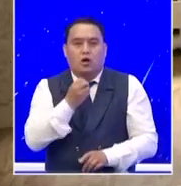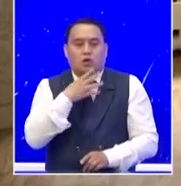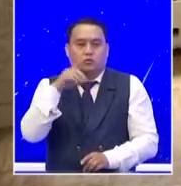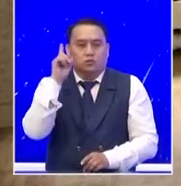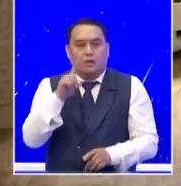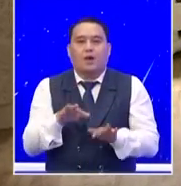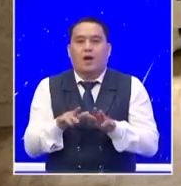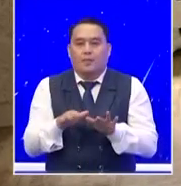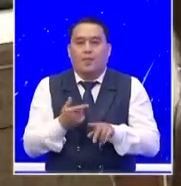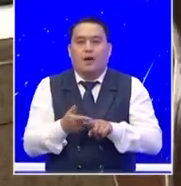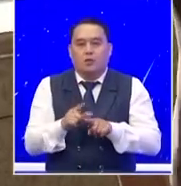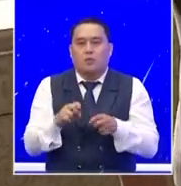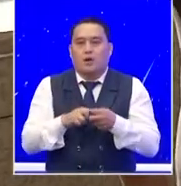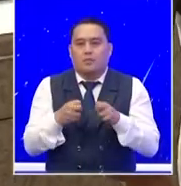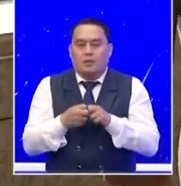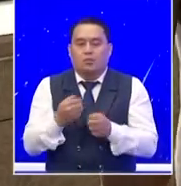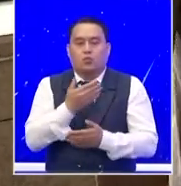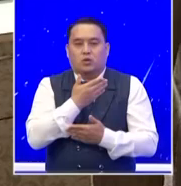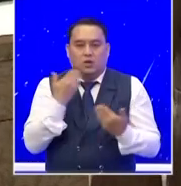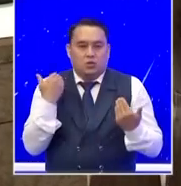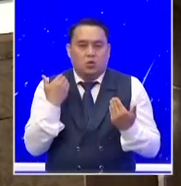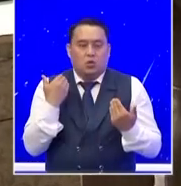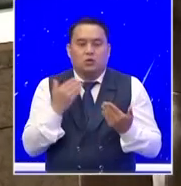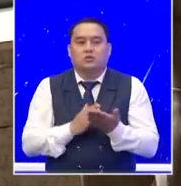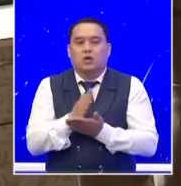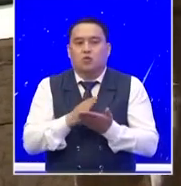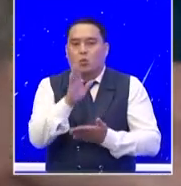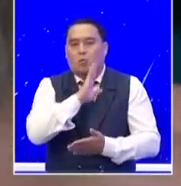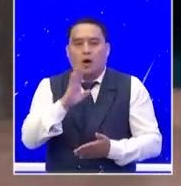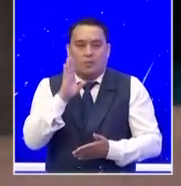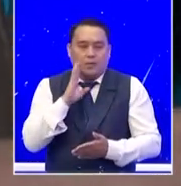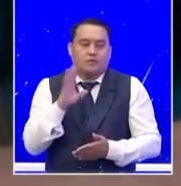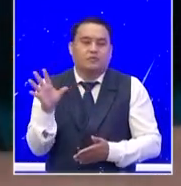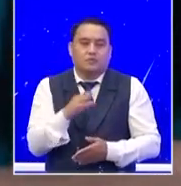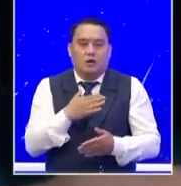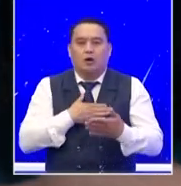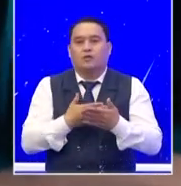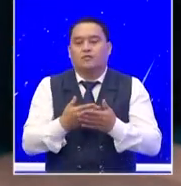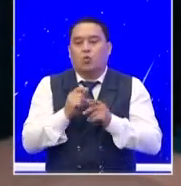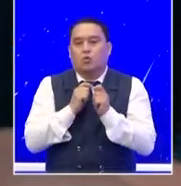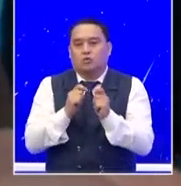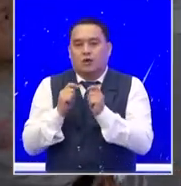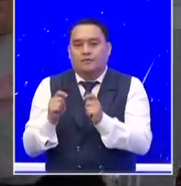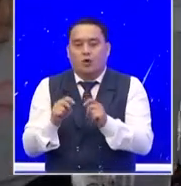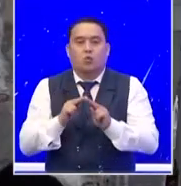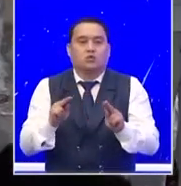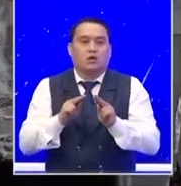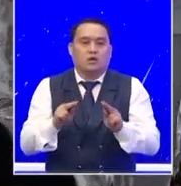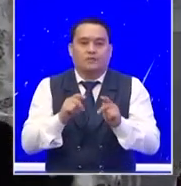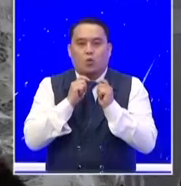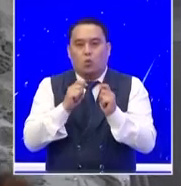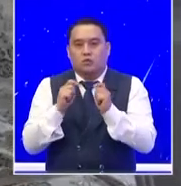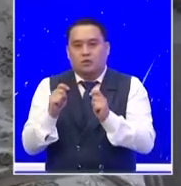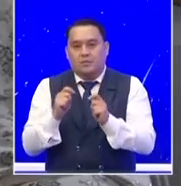владеет компьютером, поэтому проблем с учебой у дочек нет. Заслуги мамы не остались незамеченными. Главный педагог области Майгуль Омарова вручила